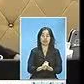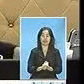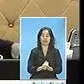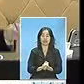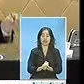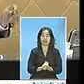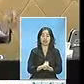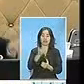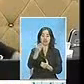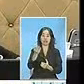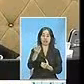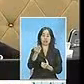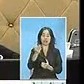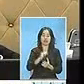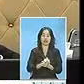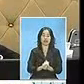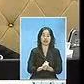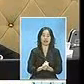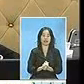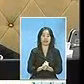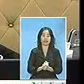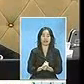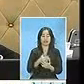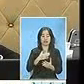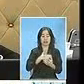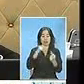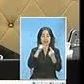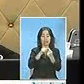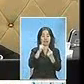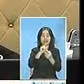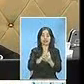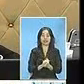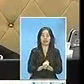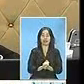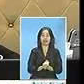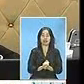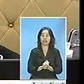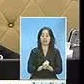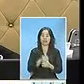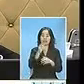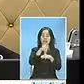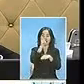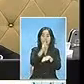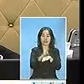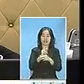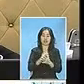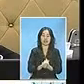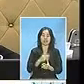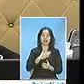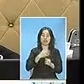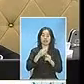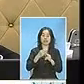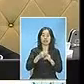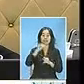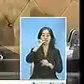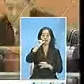นะให้ทุกคนก่อนแล้วกันนะเชิญ จี้ใจดำเลยครับที่เราออกให้เขาจริงๆอ่ะ กราบเรียนท่านประธานรัฐสภาที่เคารพผมนายุค